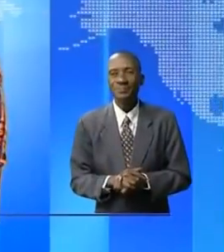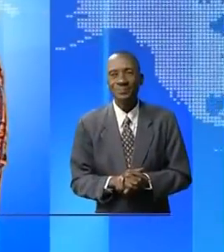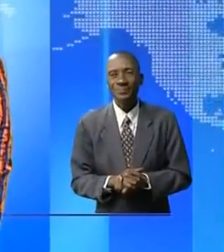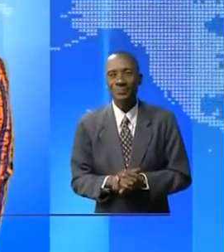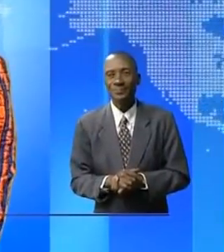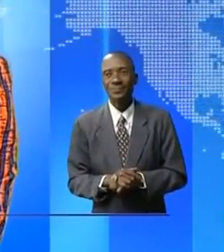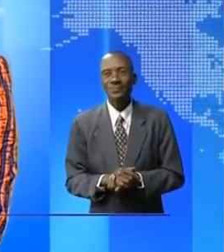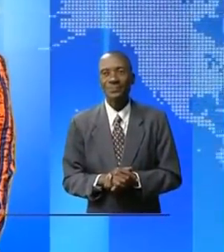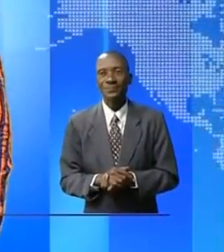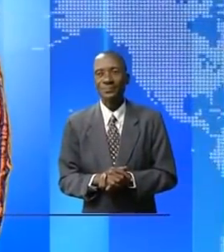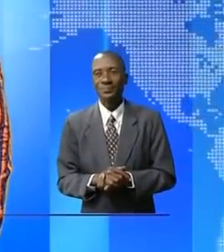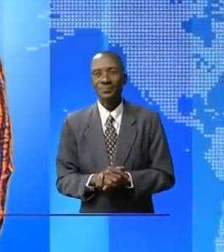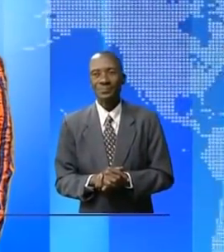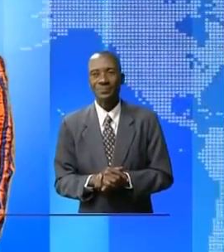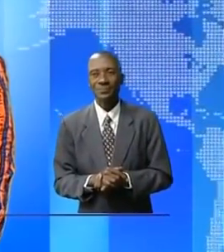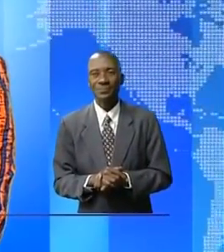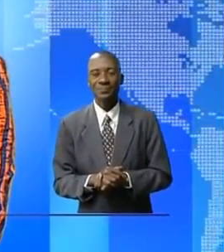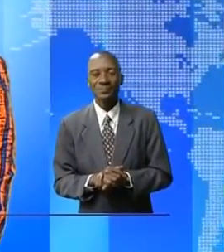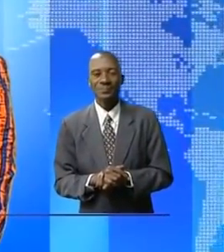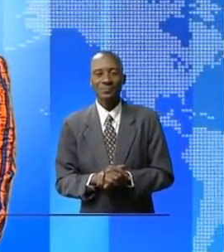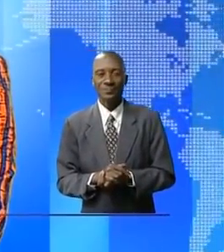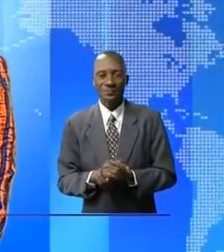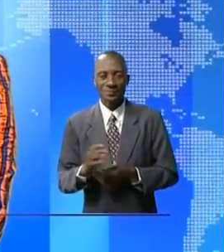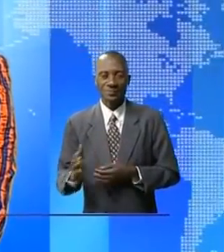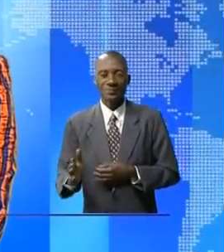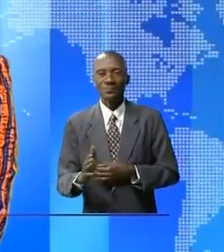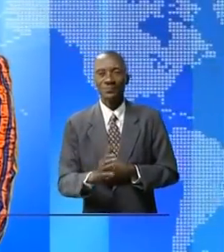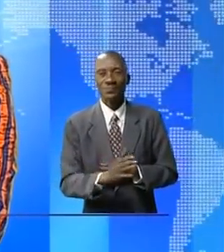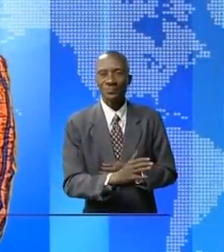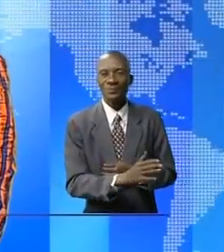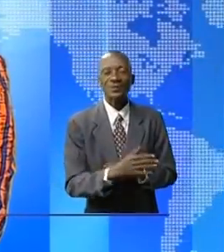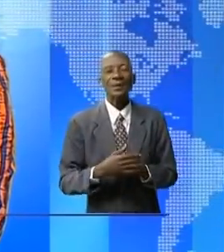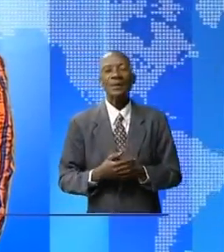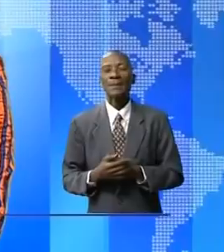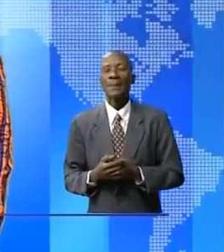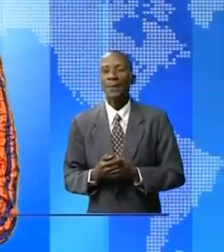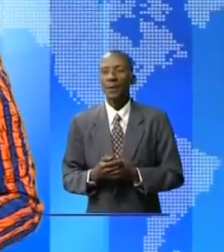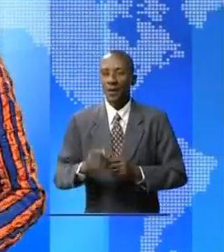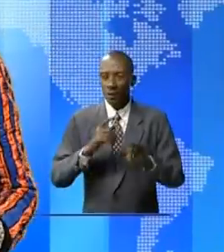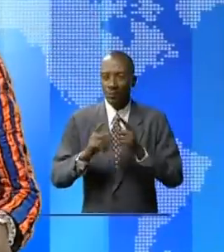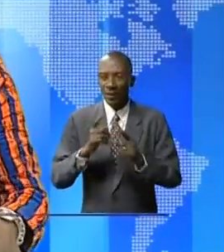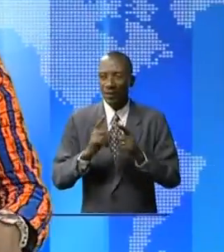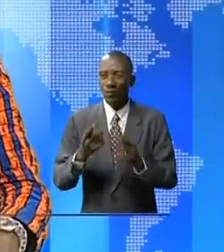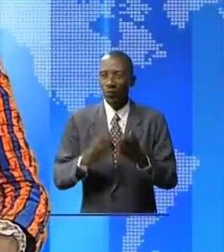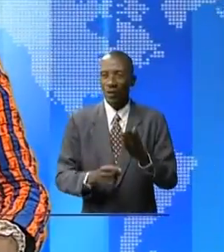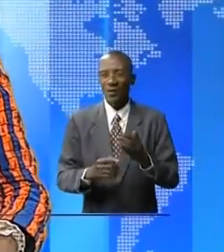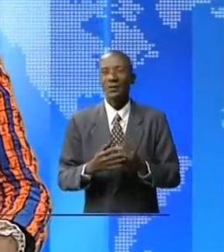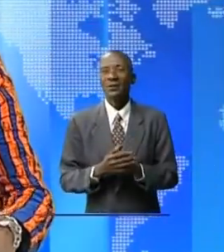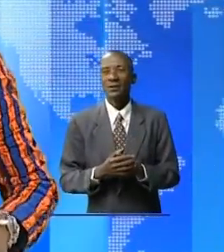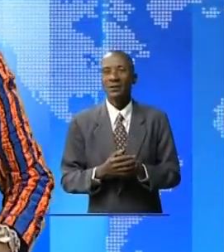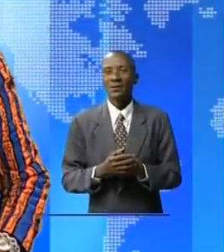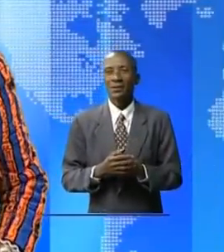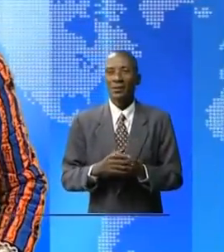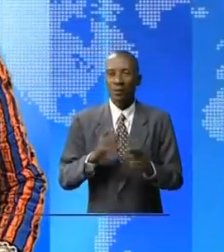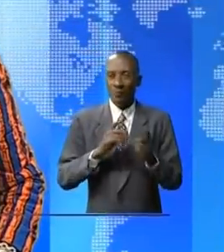Le mouvement social pour le renouveau a organisé une matinée politique dans la commune de Kassavubu au cours de laquelle